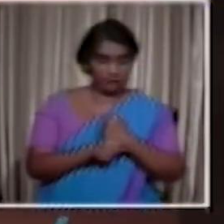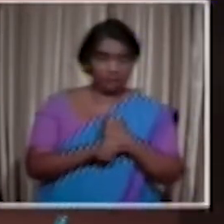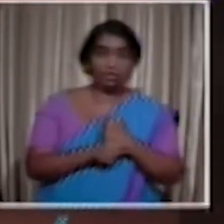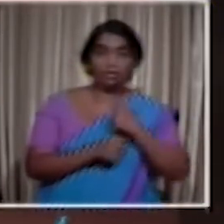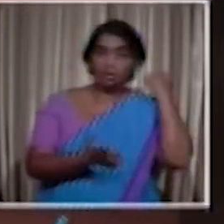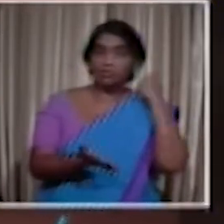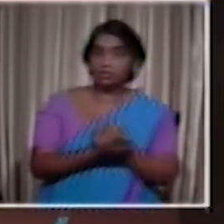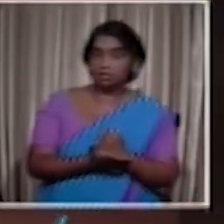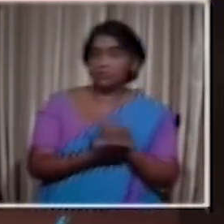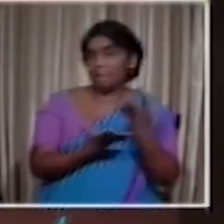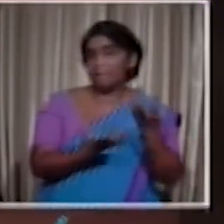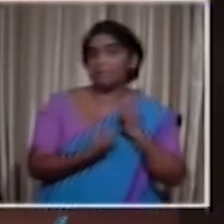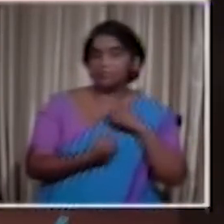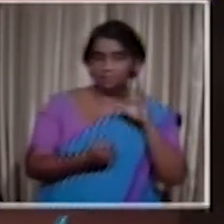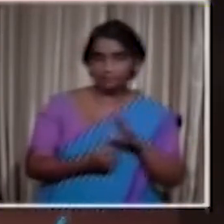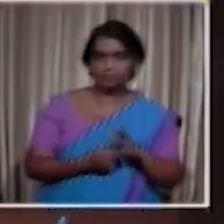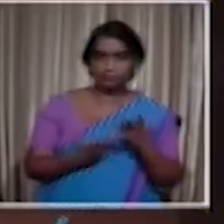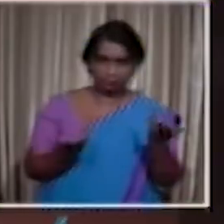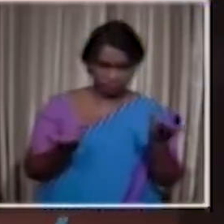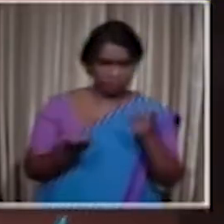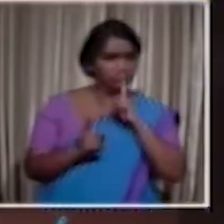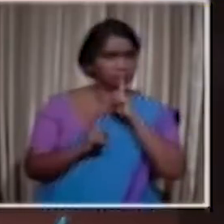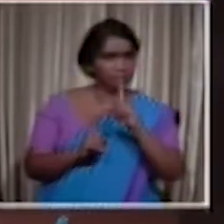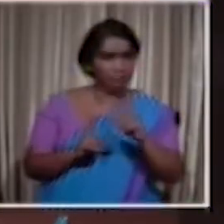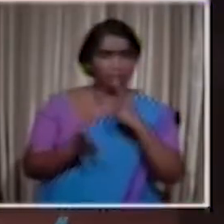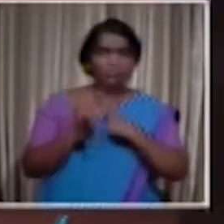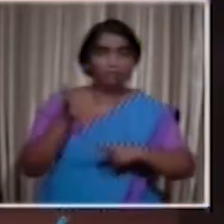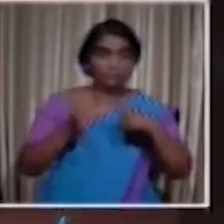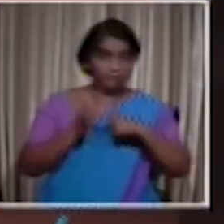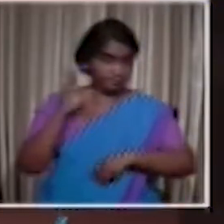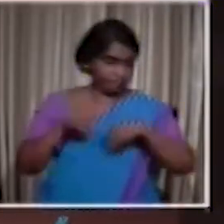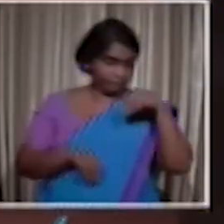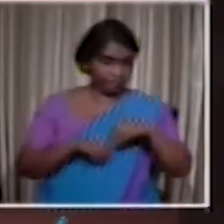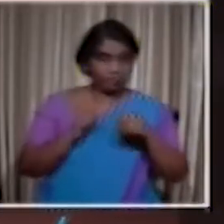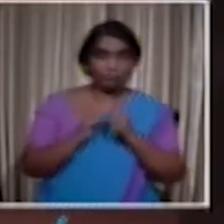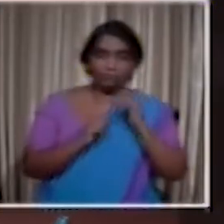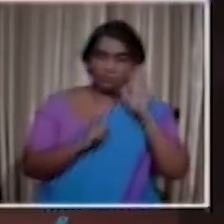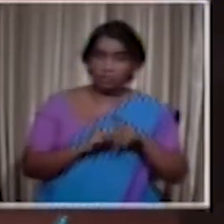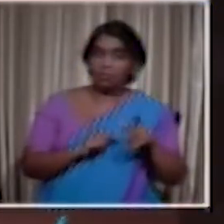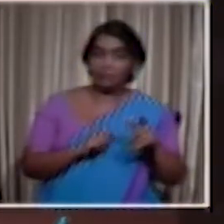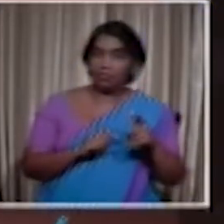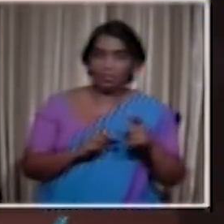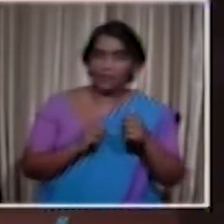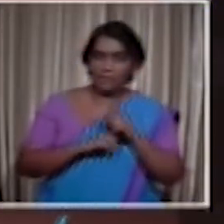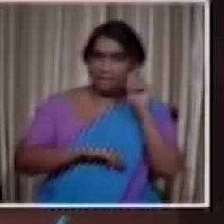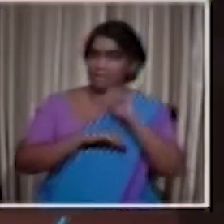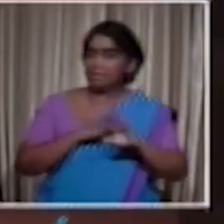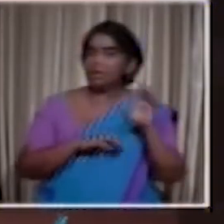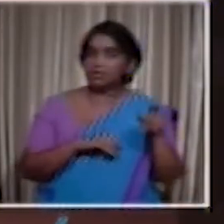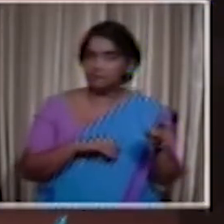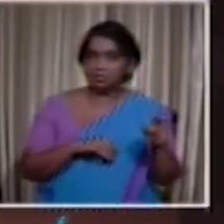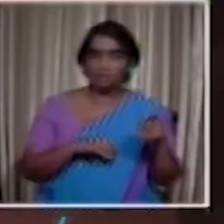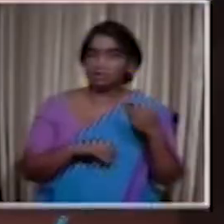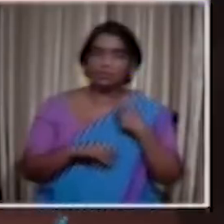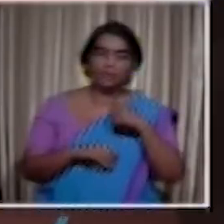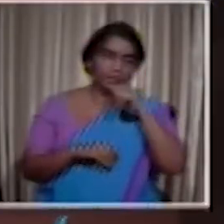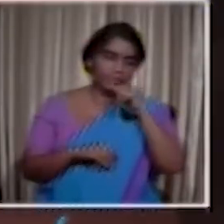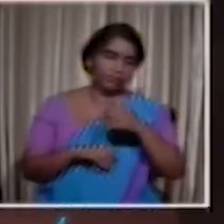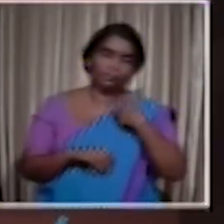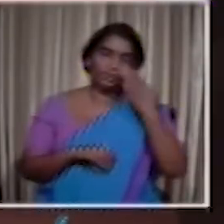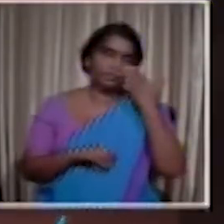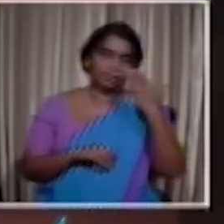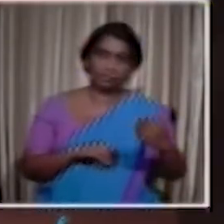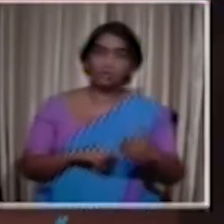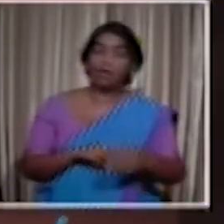එකෙන් බාරගෙන තිබෙනවා. පැහැදිලි කරන්න. දේශපාලන ව්‍යාපාර මත පැටවීම සඳහා කුමන්ත්‍රණයක් තිබෙනවා. මා මේක ඉතා හොඳින් දකින්නේ